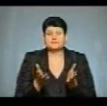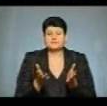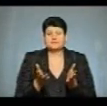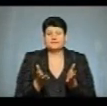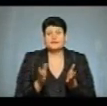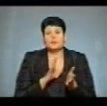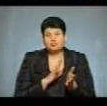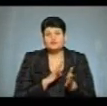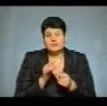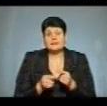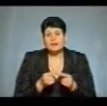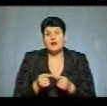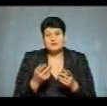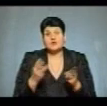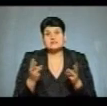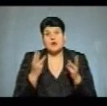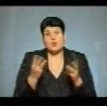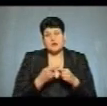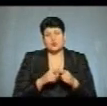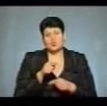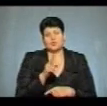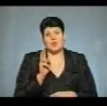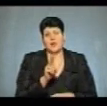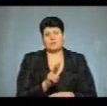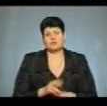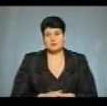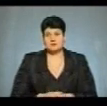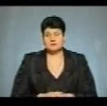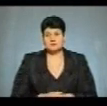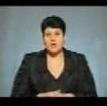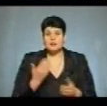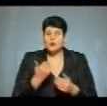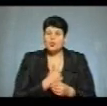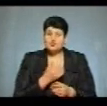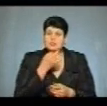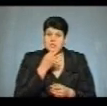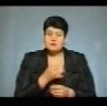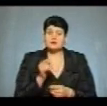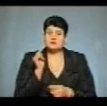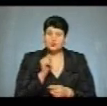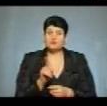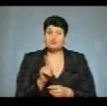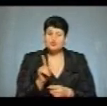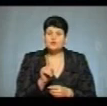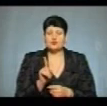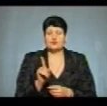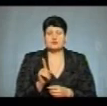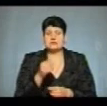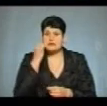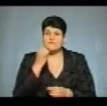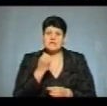стали наслідком загорання даного тролейбуса. Але хочу наголосити на тому, що все-таки